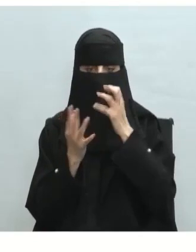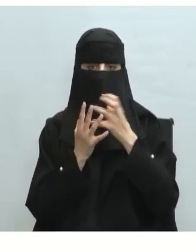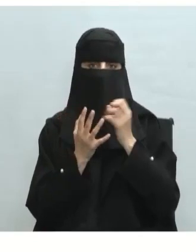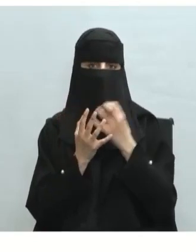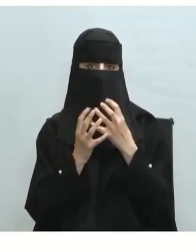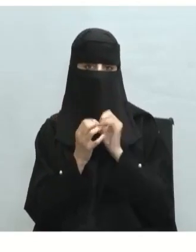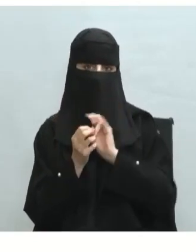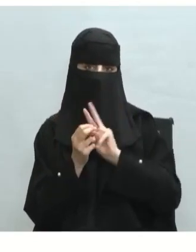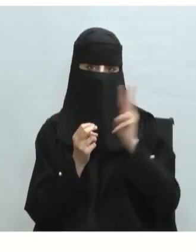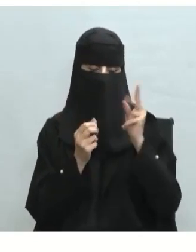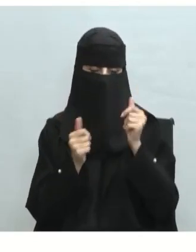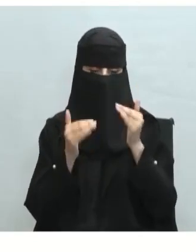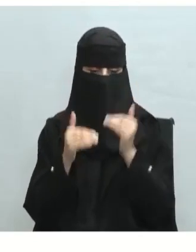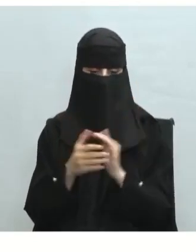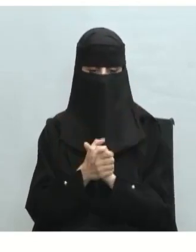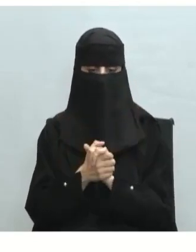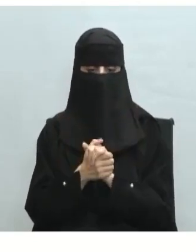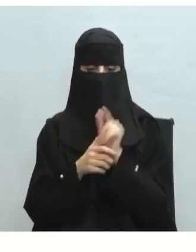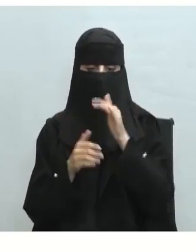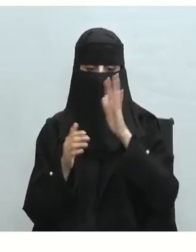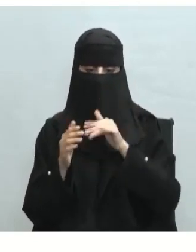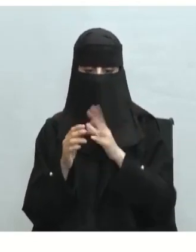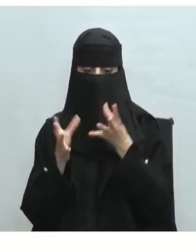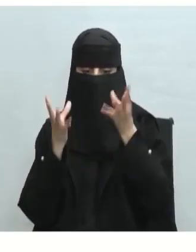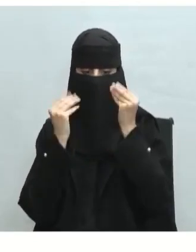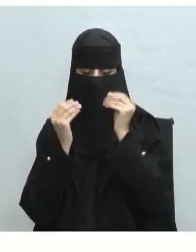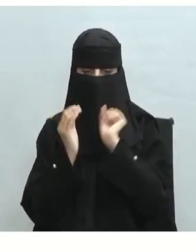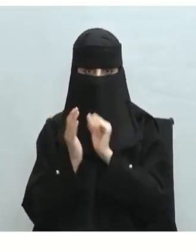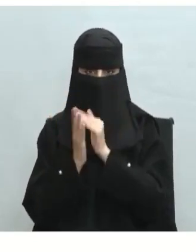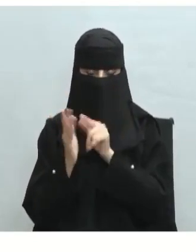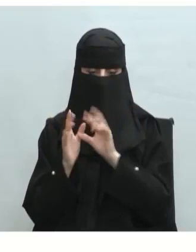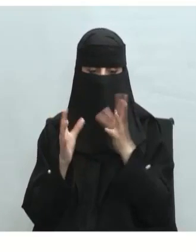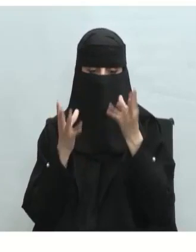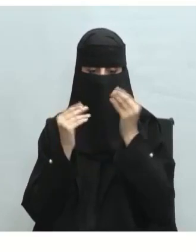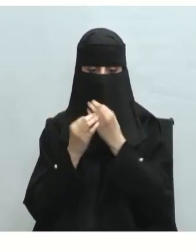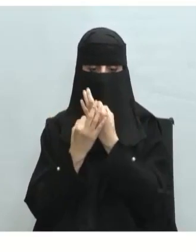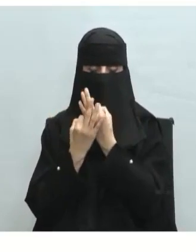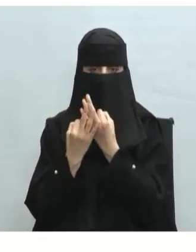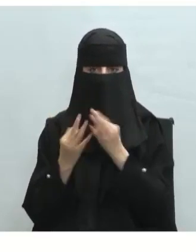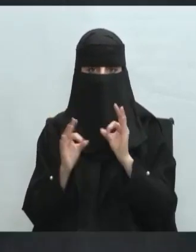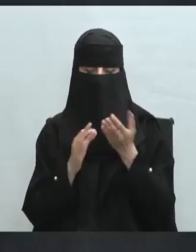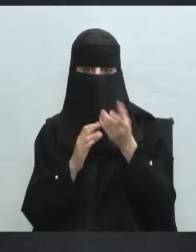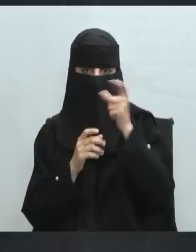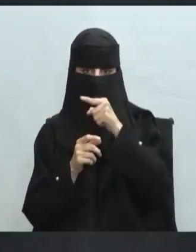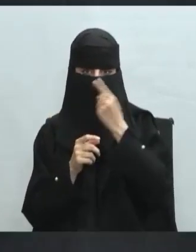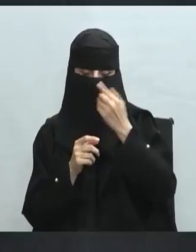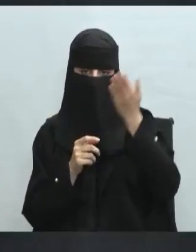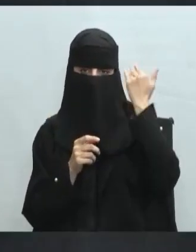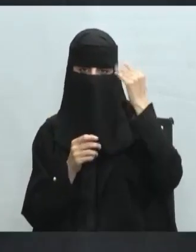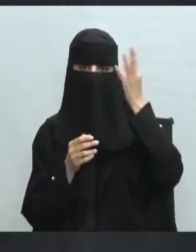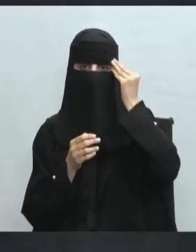مسبقا اذا مجموع معلومات القارئ ومعلومات النص يتكون هنا معنى النص المقروء يتكون هنا معنى النص